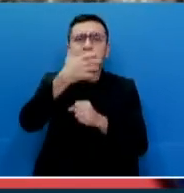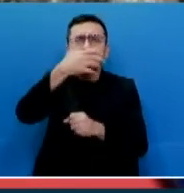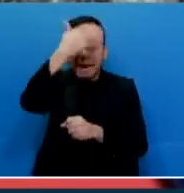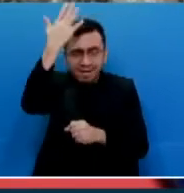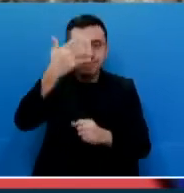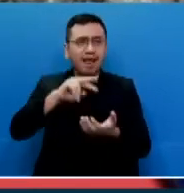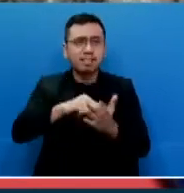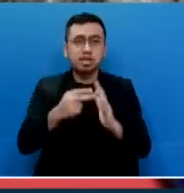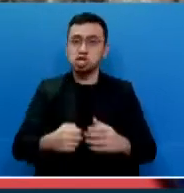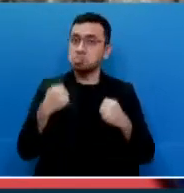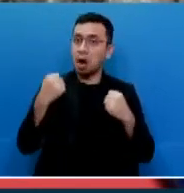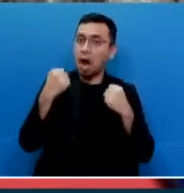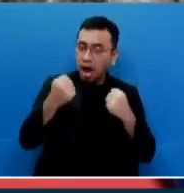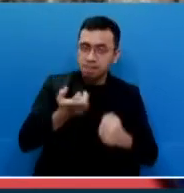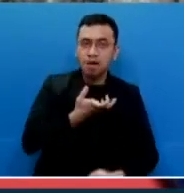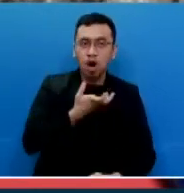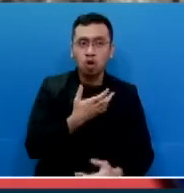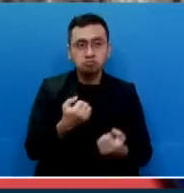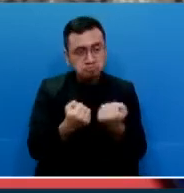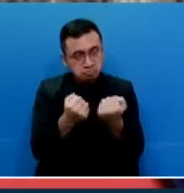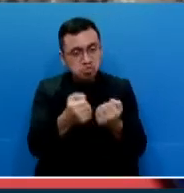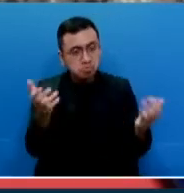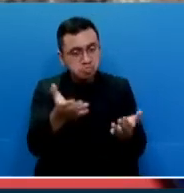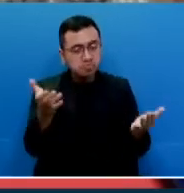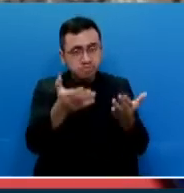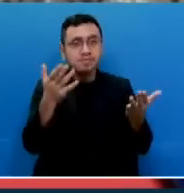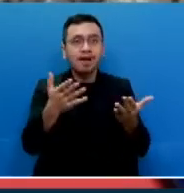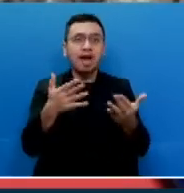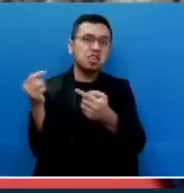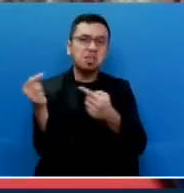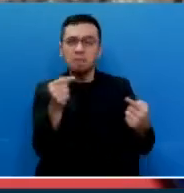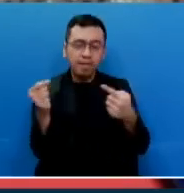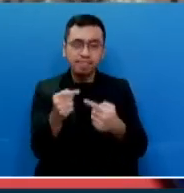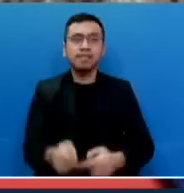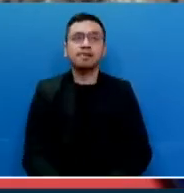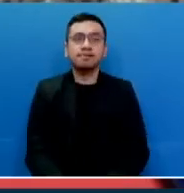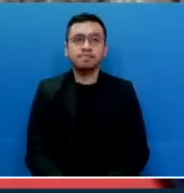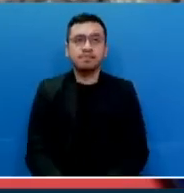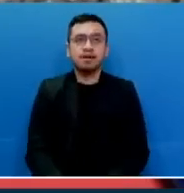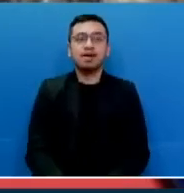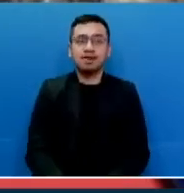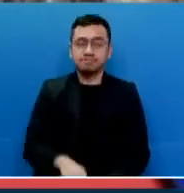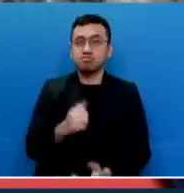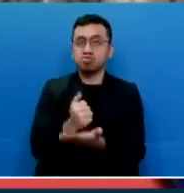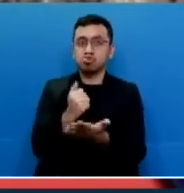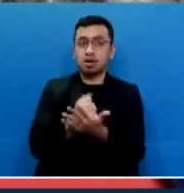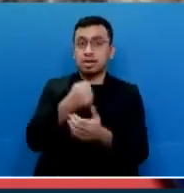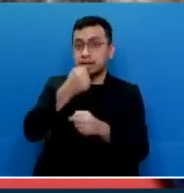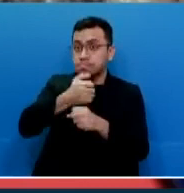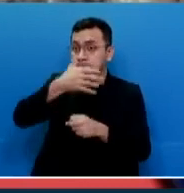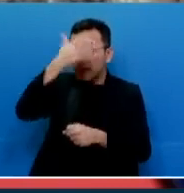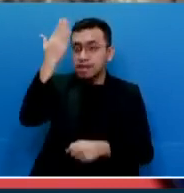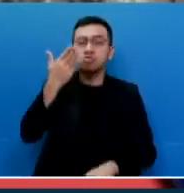e apa memberikan apologia bahwa Oh ya itu sudah dirinya sendiri terlihat santai engak tegang